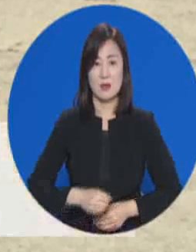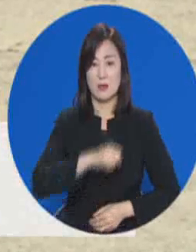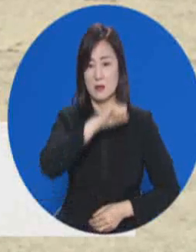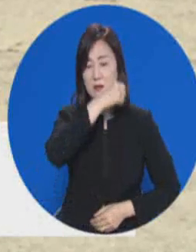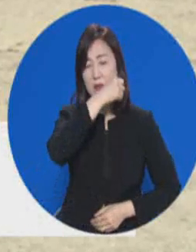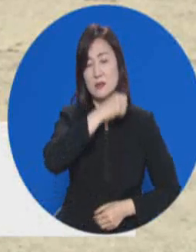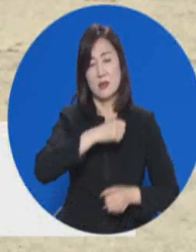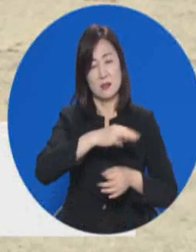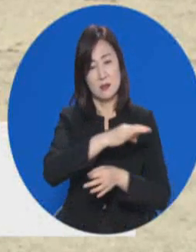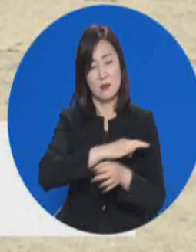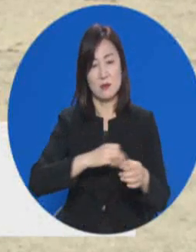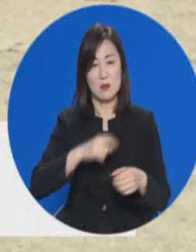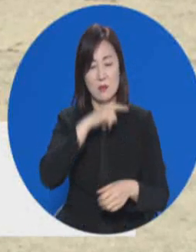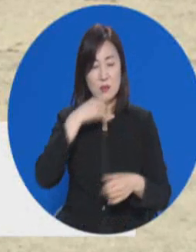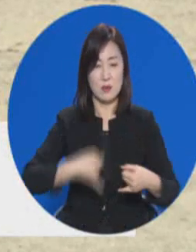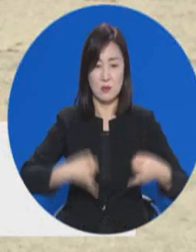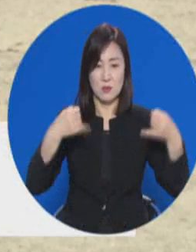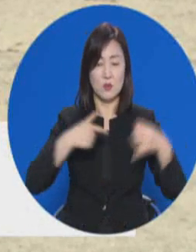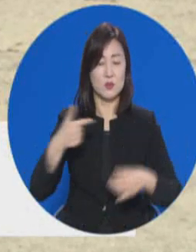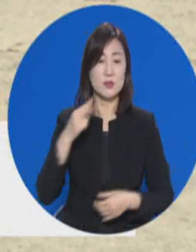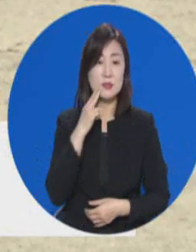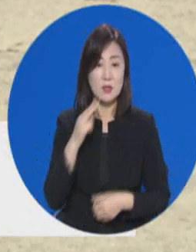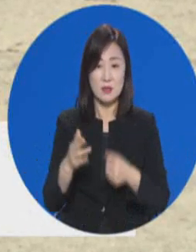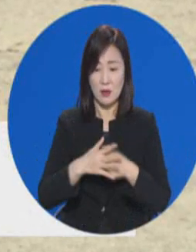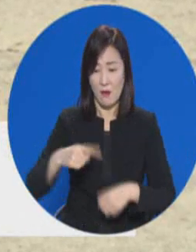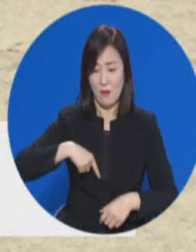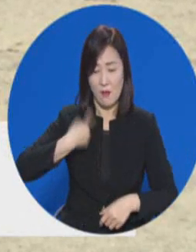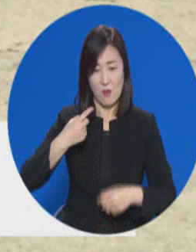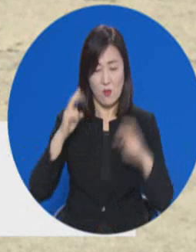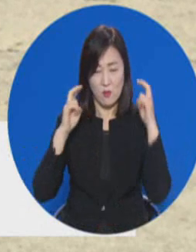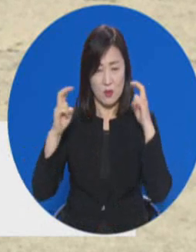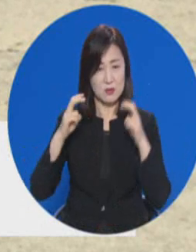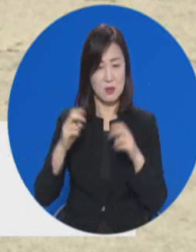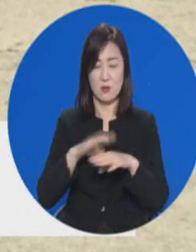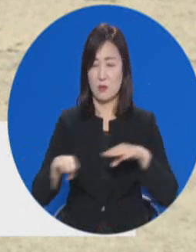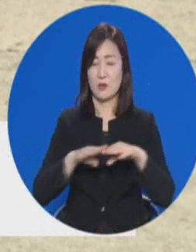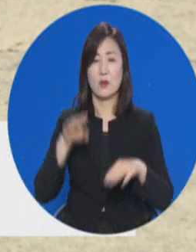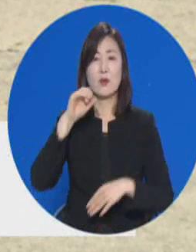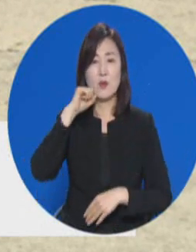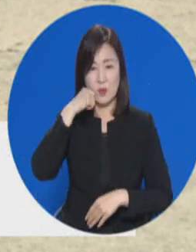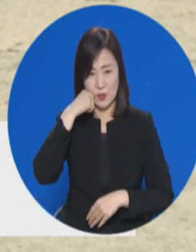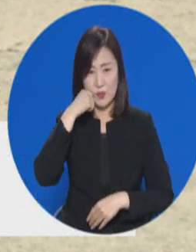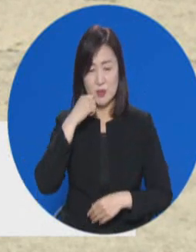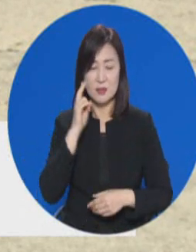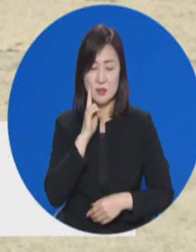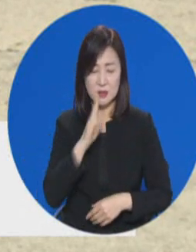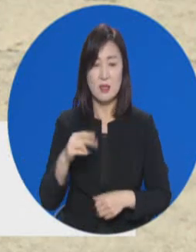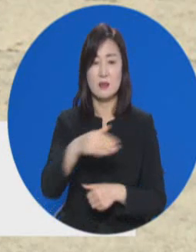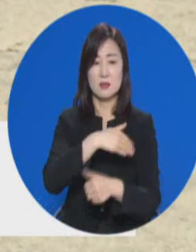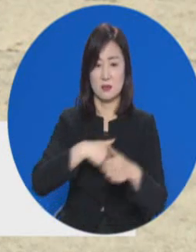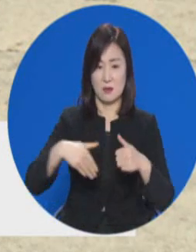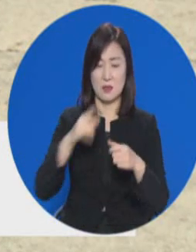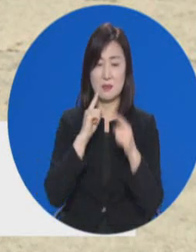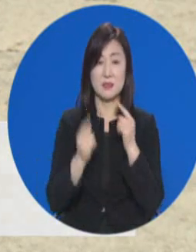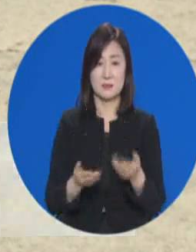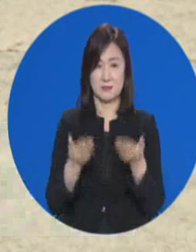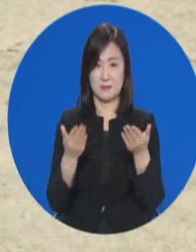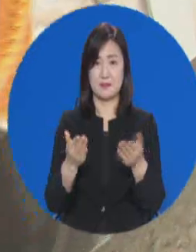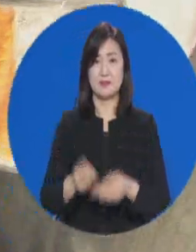커 저희 회사 자체적으로는 해결하기 매우 어려운 심각한 상황에 있음을